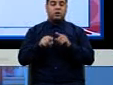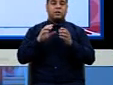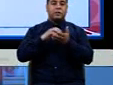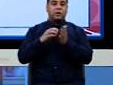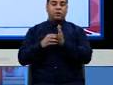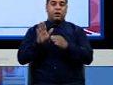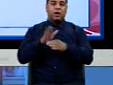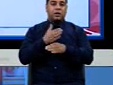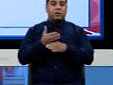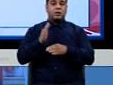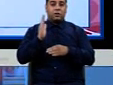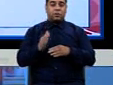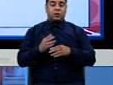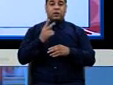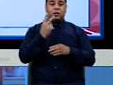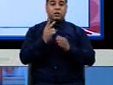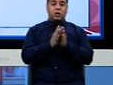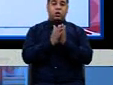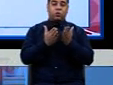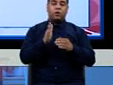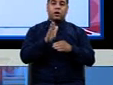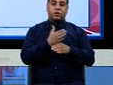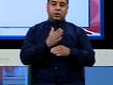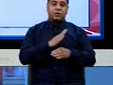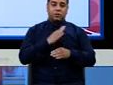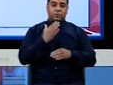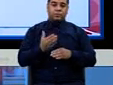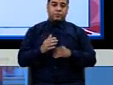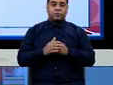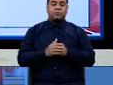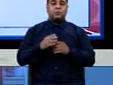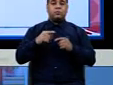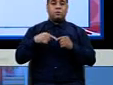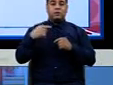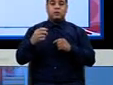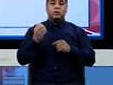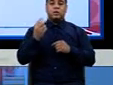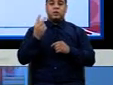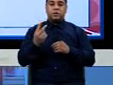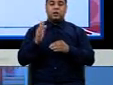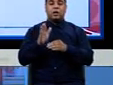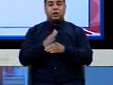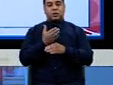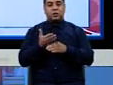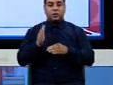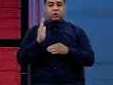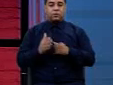qilib sinflarga ajrataman. İkide kitabını ajrattım. Keyingi ikitasını ham